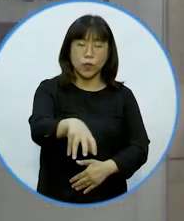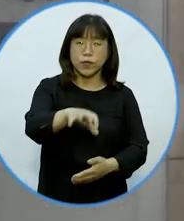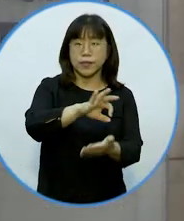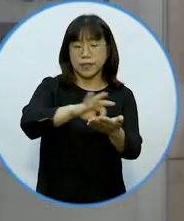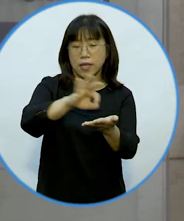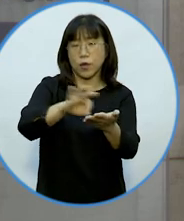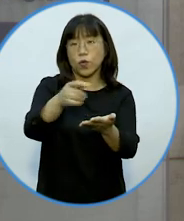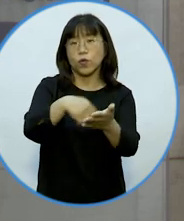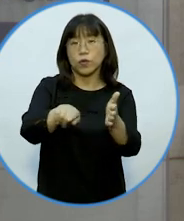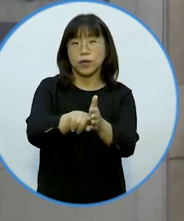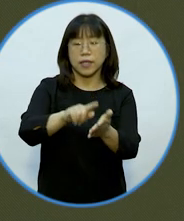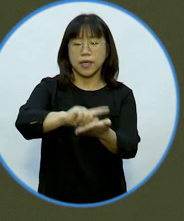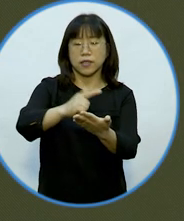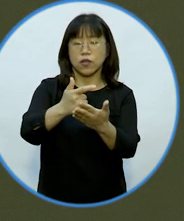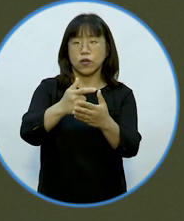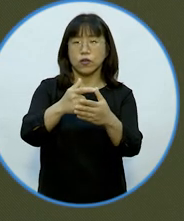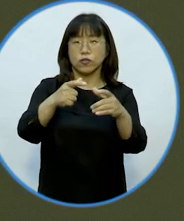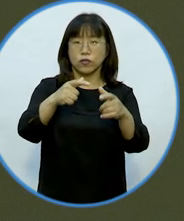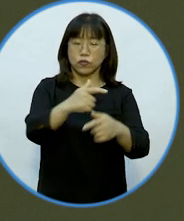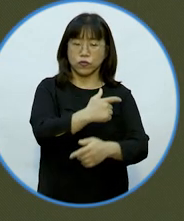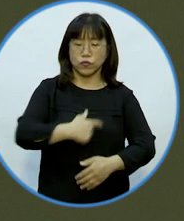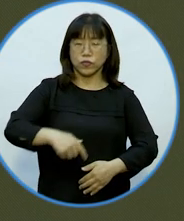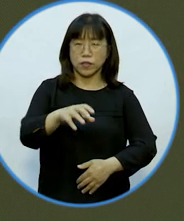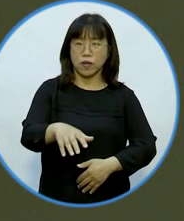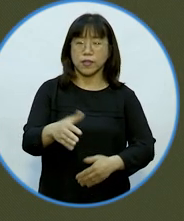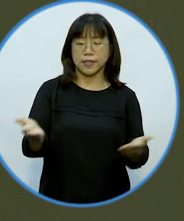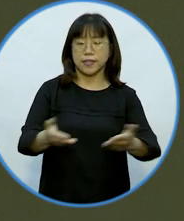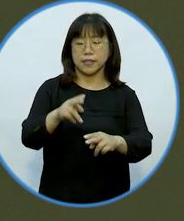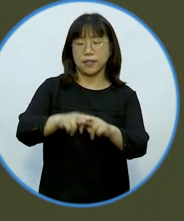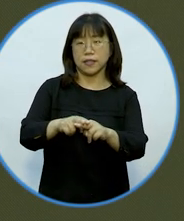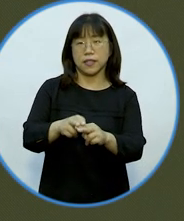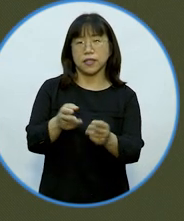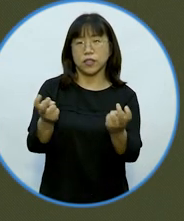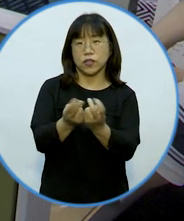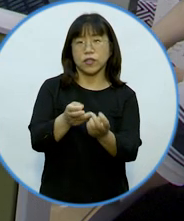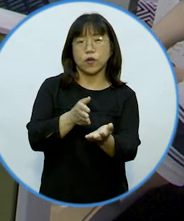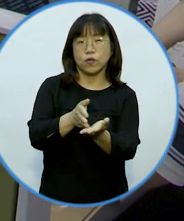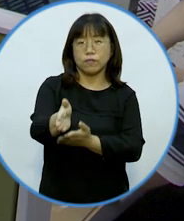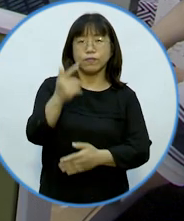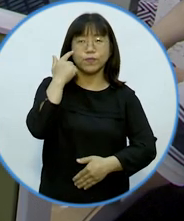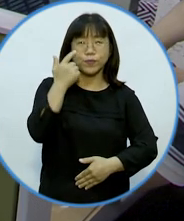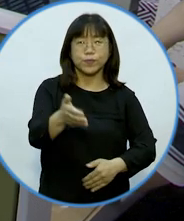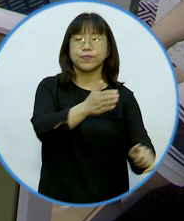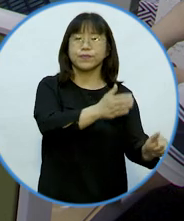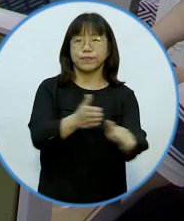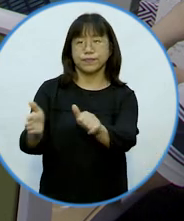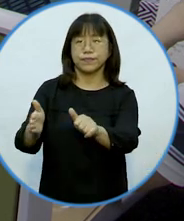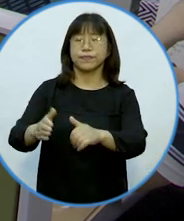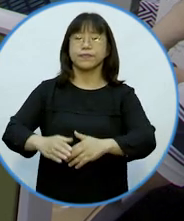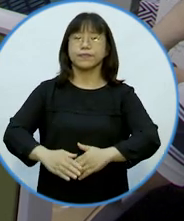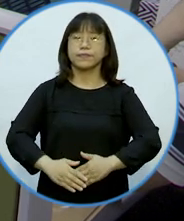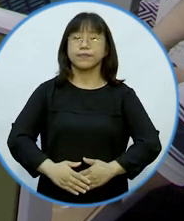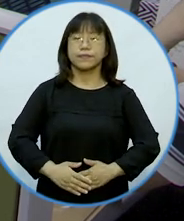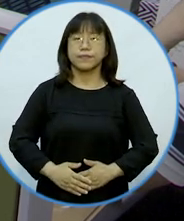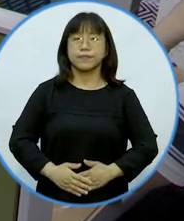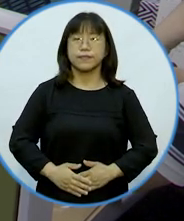예정입니다. 창업 공간에 대한 자세한 사항은 강서구청 일자리 정책과로 문의하면 됩니다.